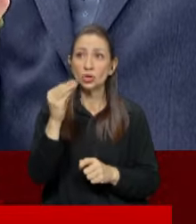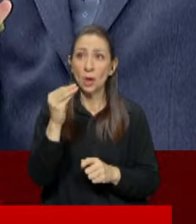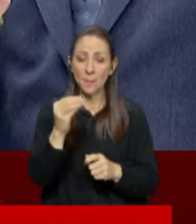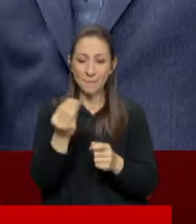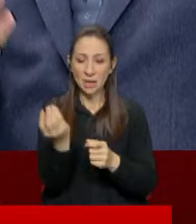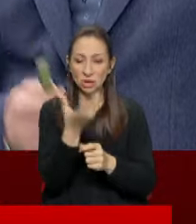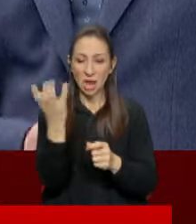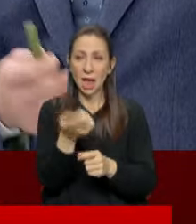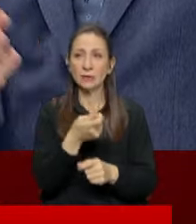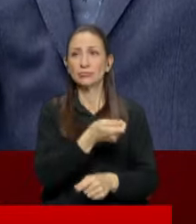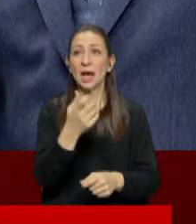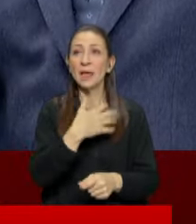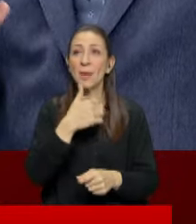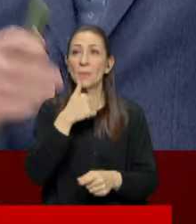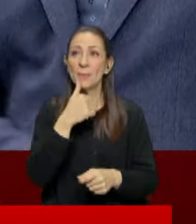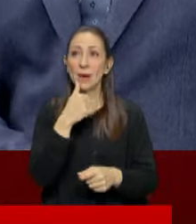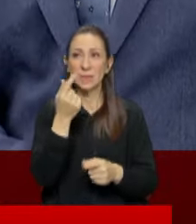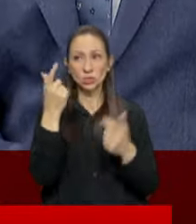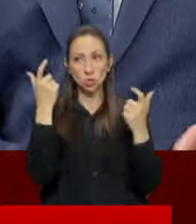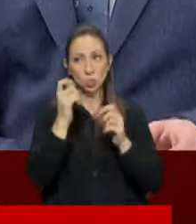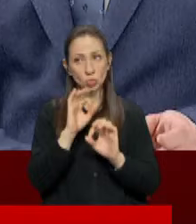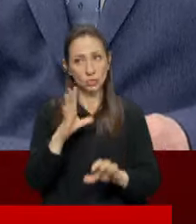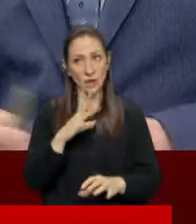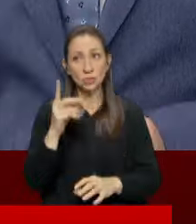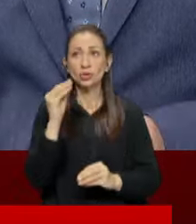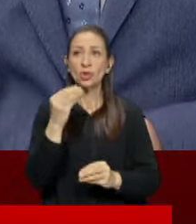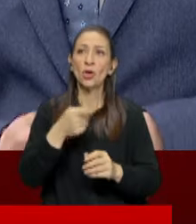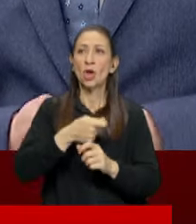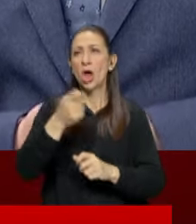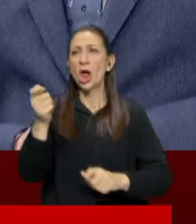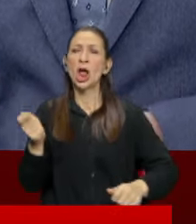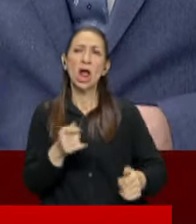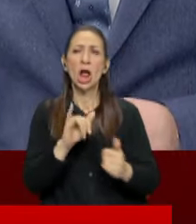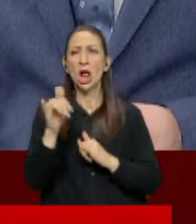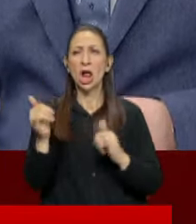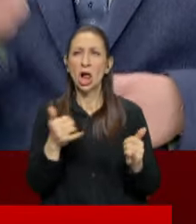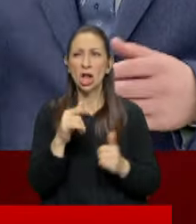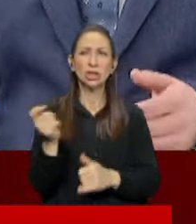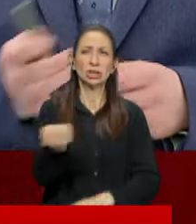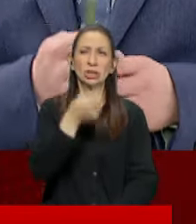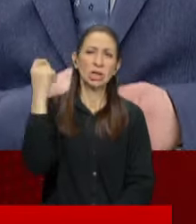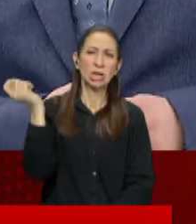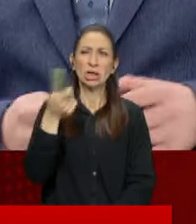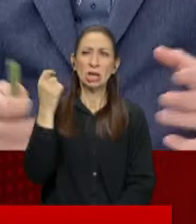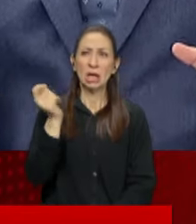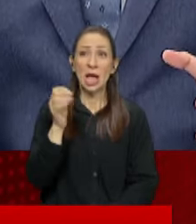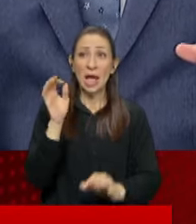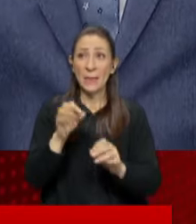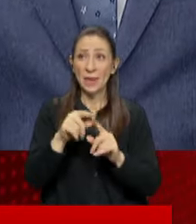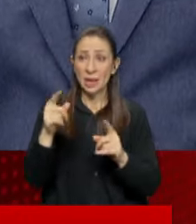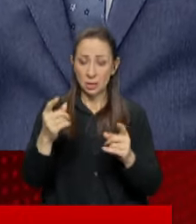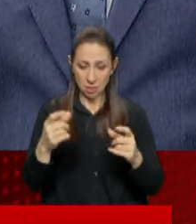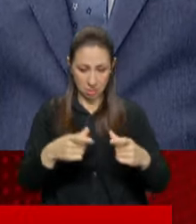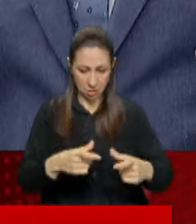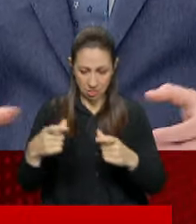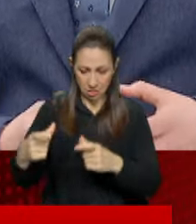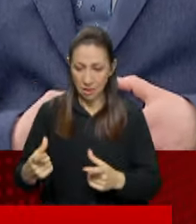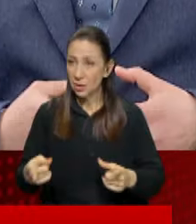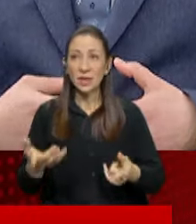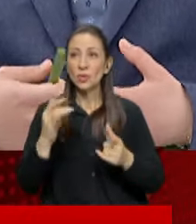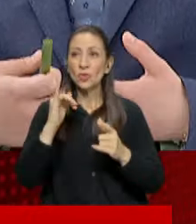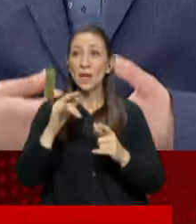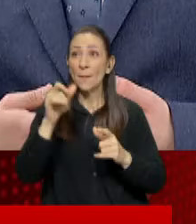meşale vermişler. Burada tabii anne babasının da biraz sorumsuzluğu var. Çocuk meşaleyle oynuyor, çeviriyor, sallıyor orada. Ve hemen yanında iki tane rögar kapağı var.